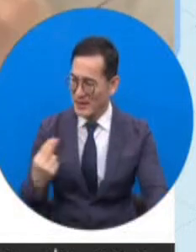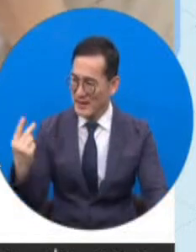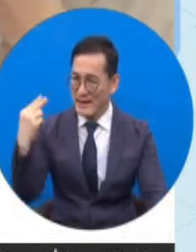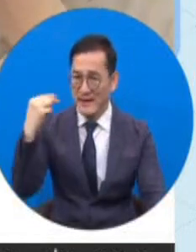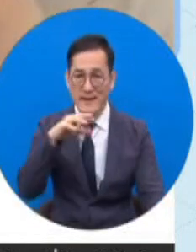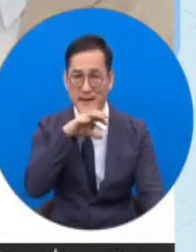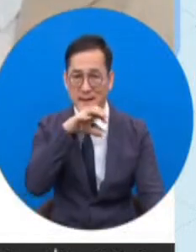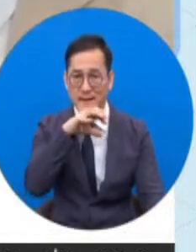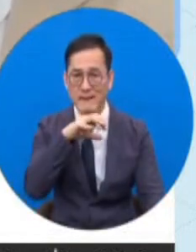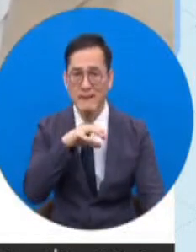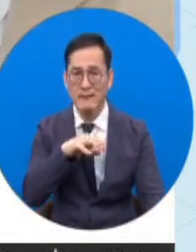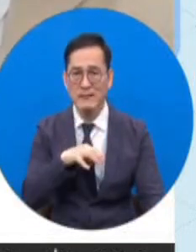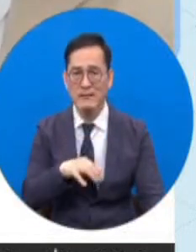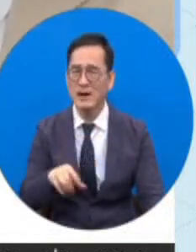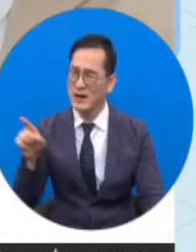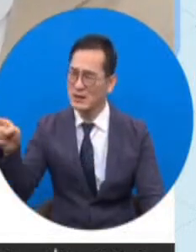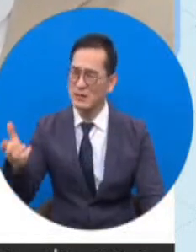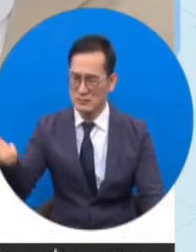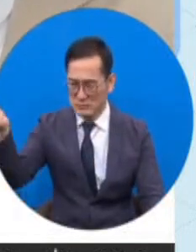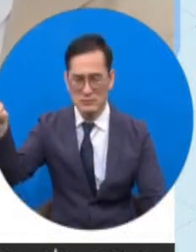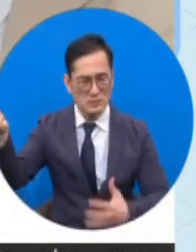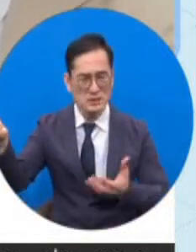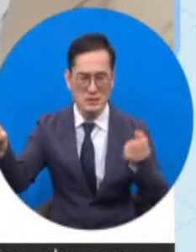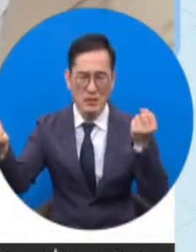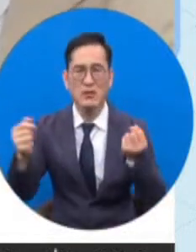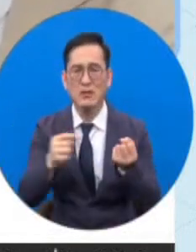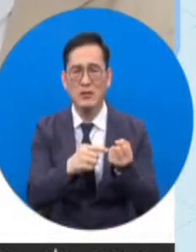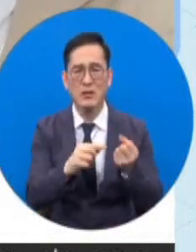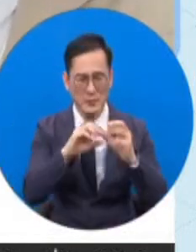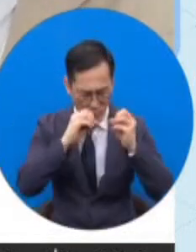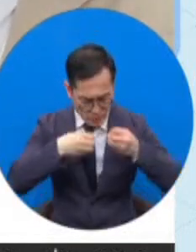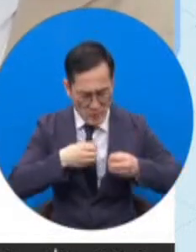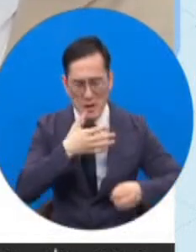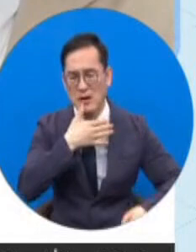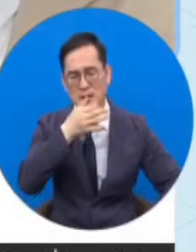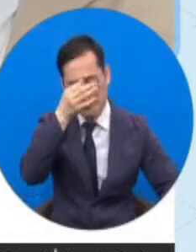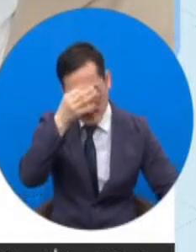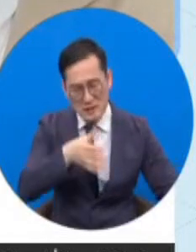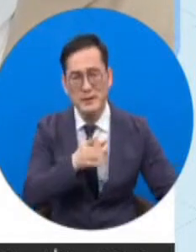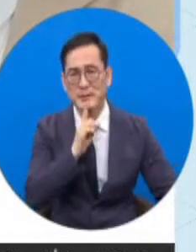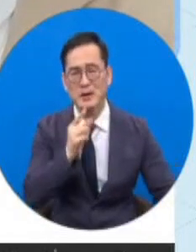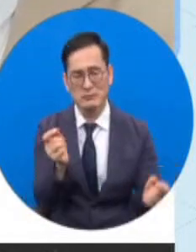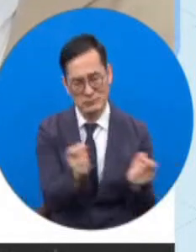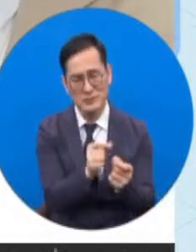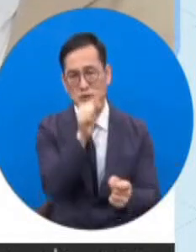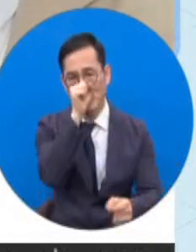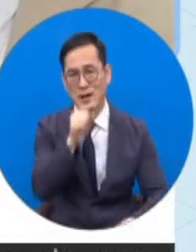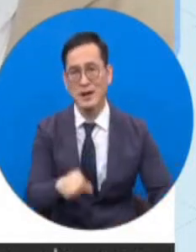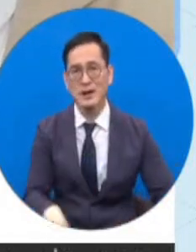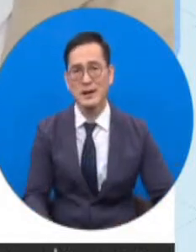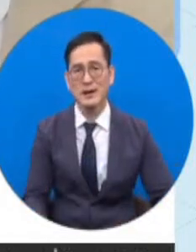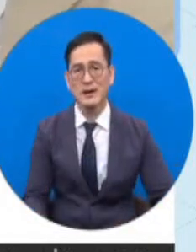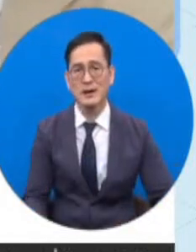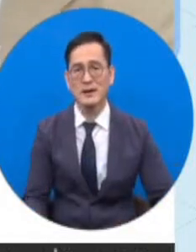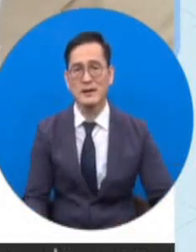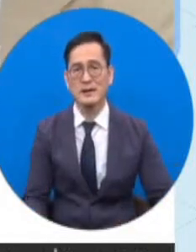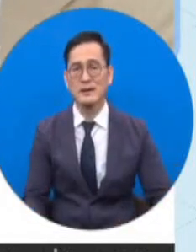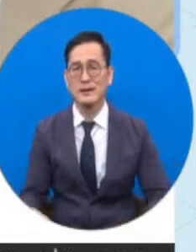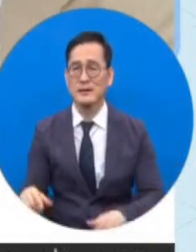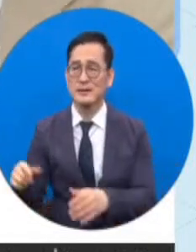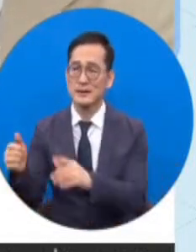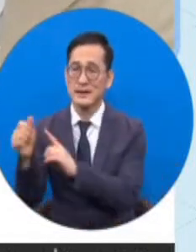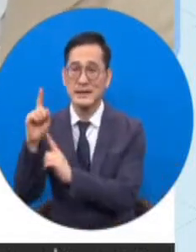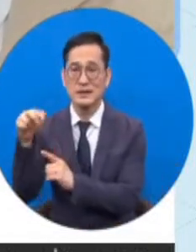이것과 저것은 확실히 다른 문제구요 또 한가지 조금 더 말씀드리자면 이준석 대표 문제는 박지원 비대위원장 이